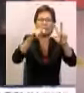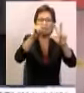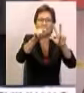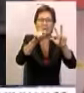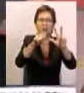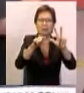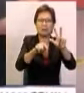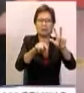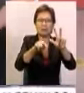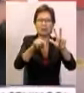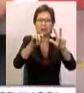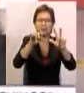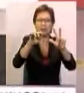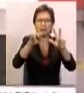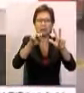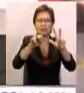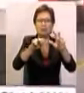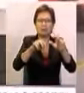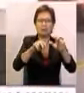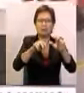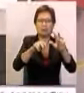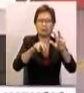15.37, dan ini bukan satu